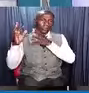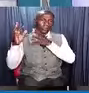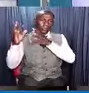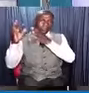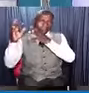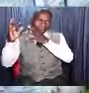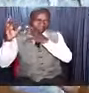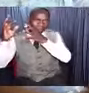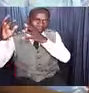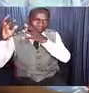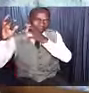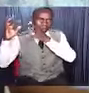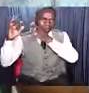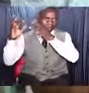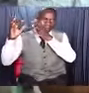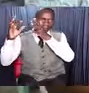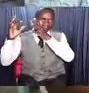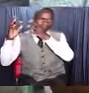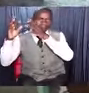Hallelujah. Hapo mmefika.